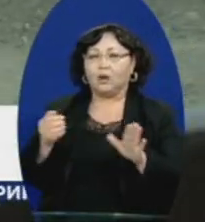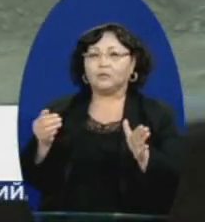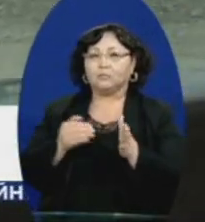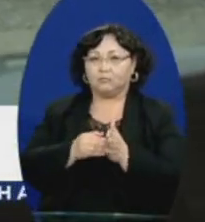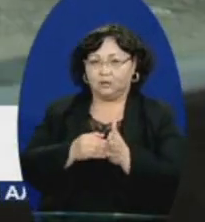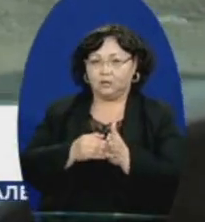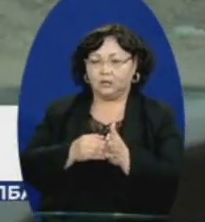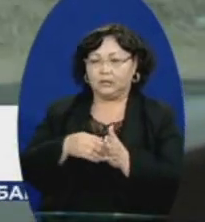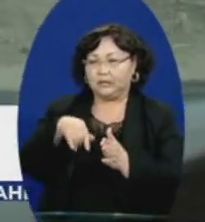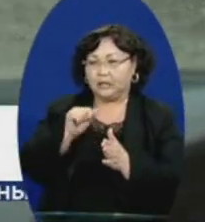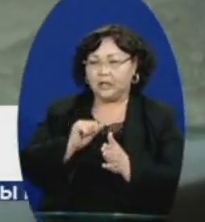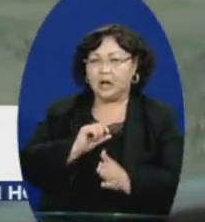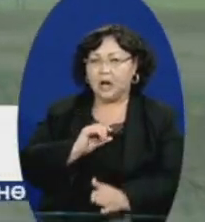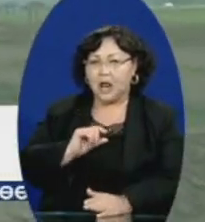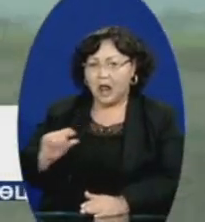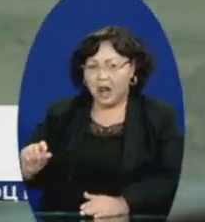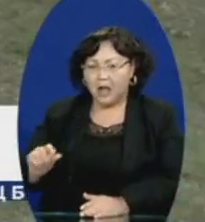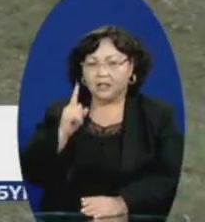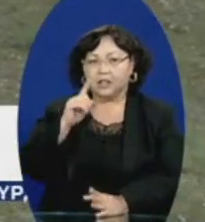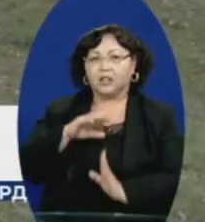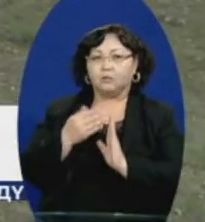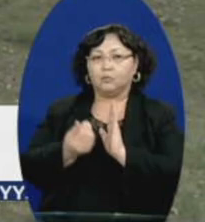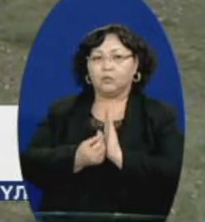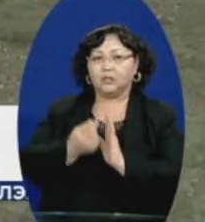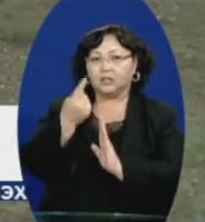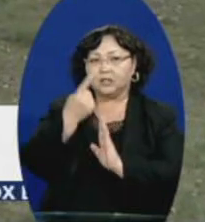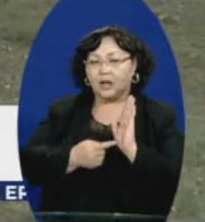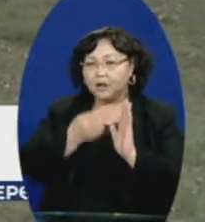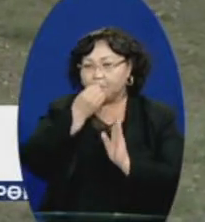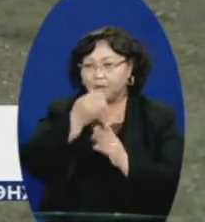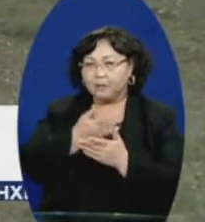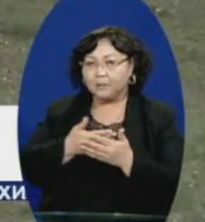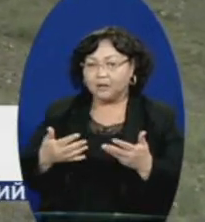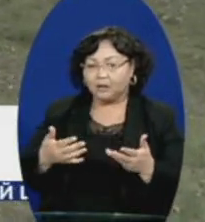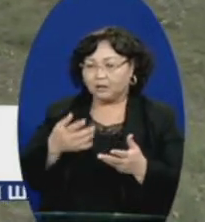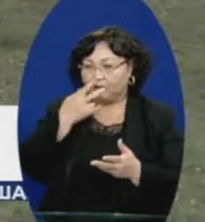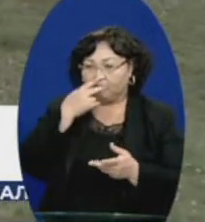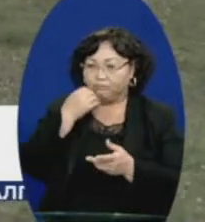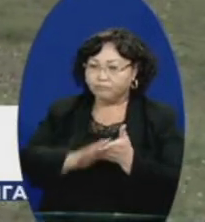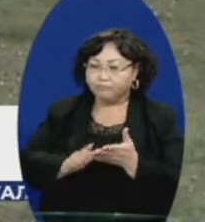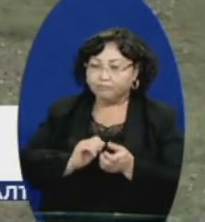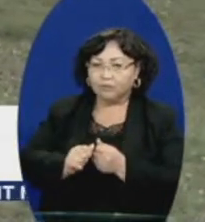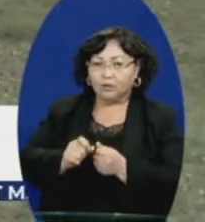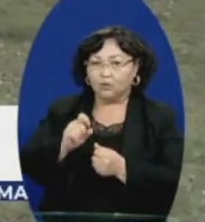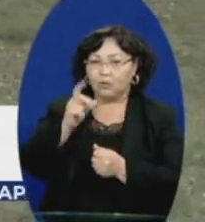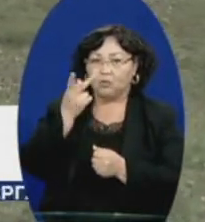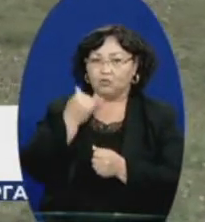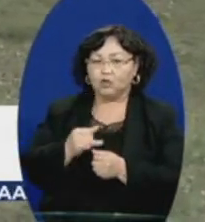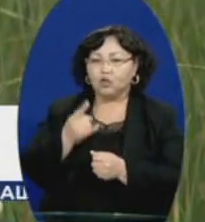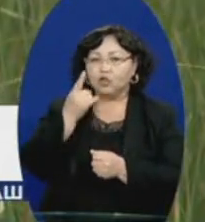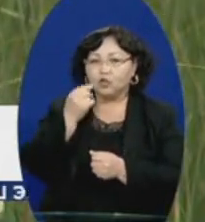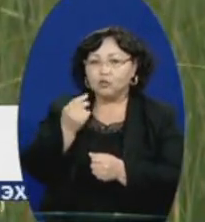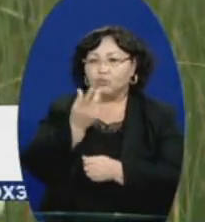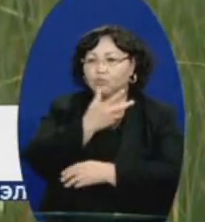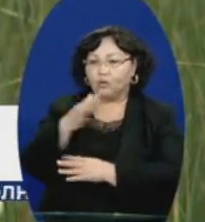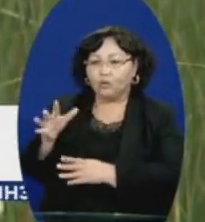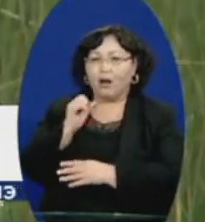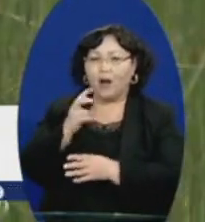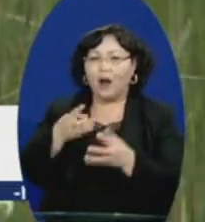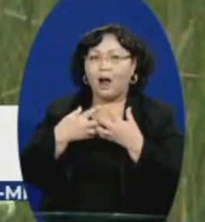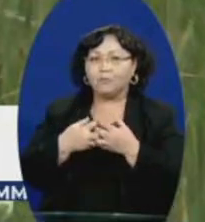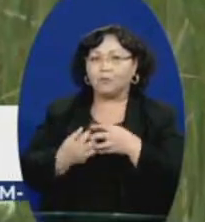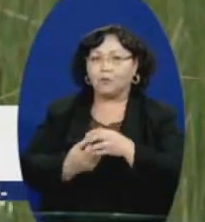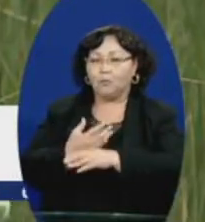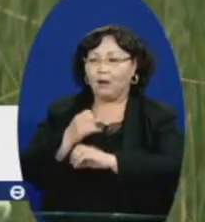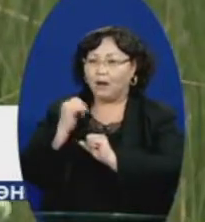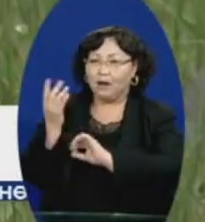төгрөгийн цалин авч байна. Нэг гэр бүлийн сарын хүнсэнд ч хүрэлцгээргүй цалинтайч, нэг ч гисэн ургамал мод ан амьтан аюулгүй байхын төлөө